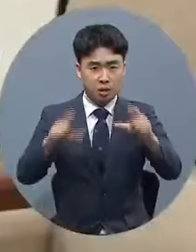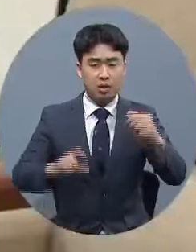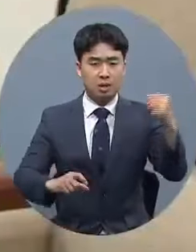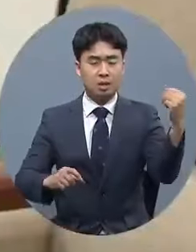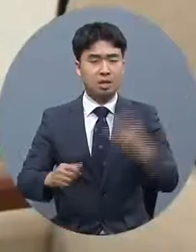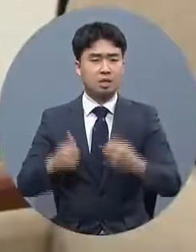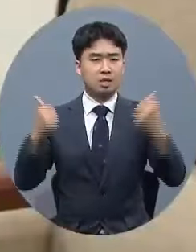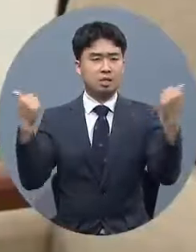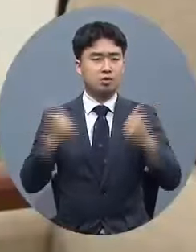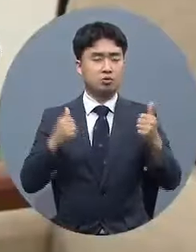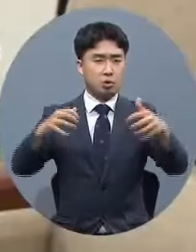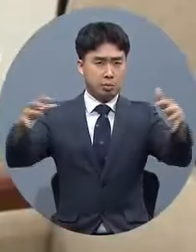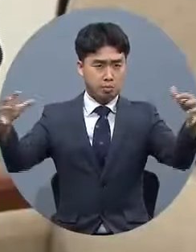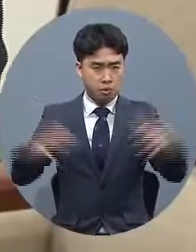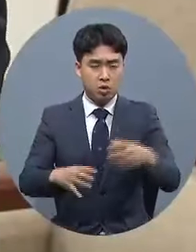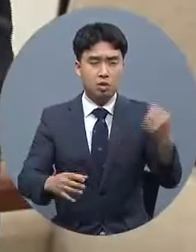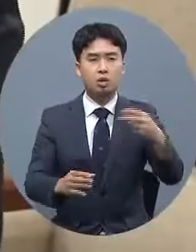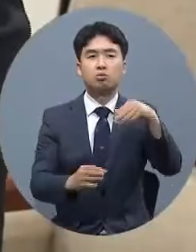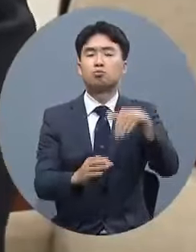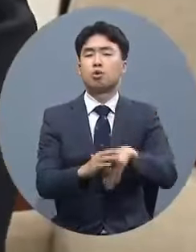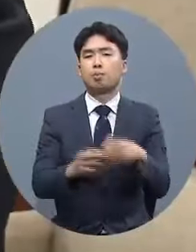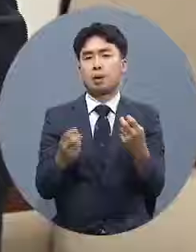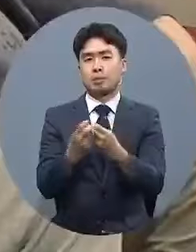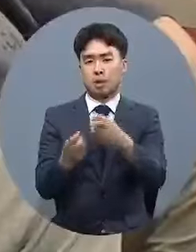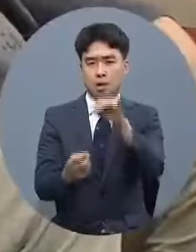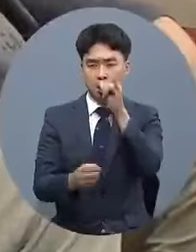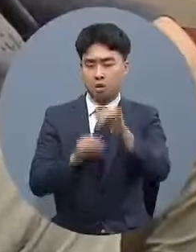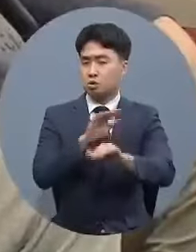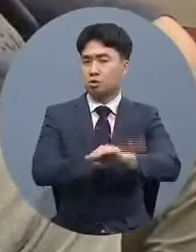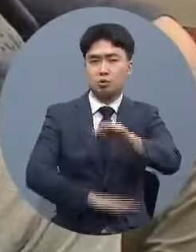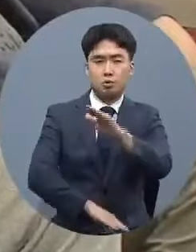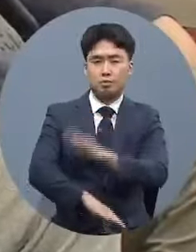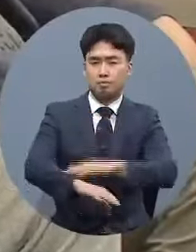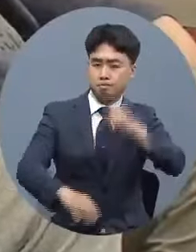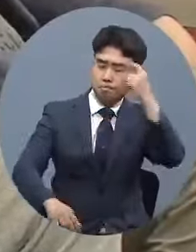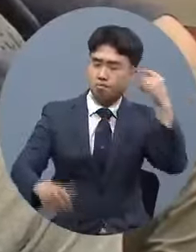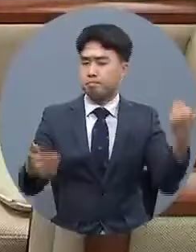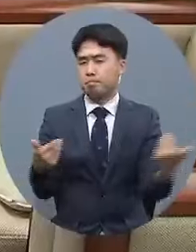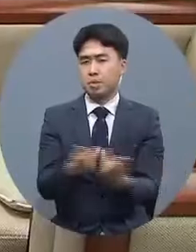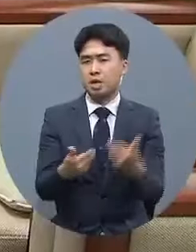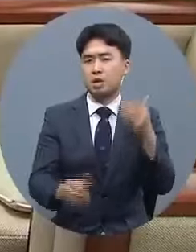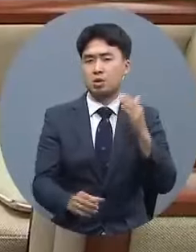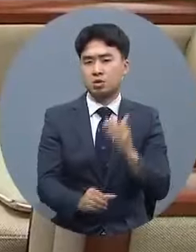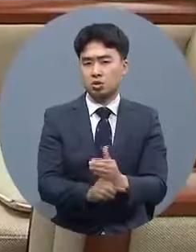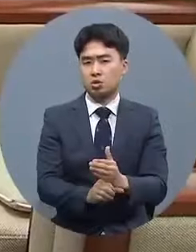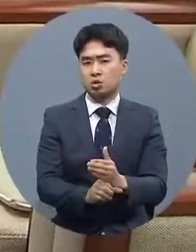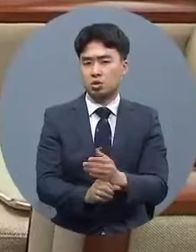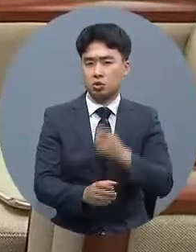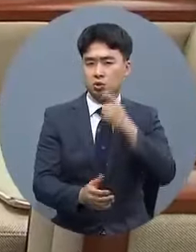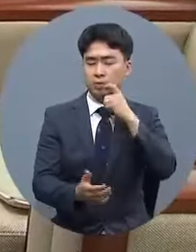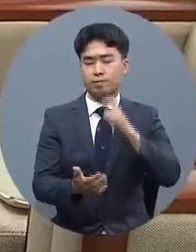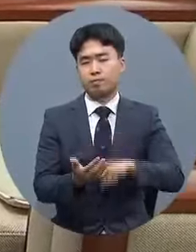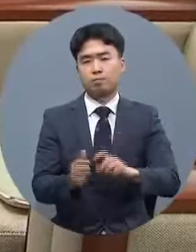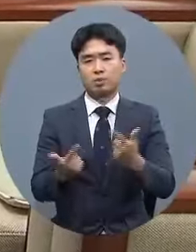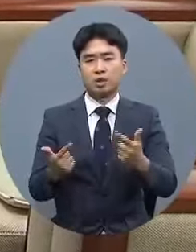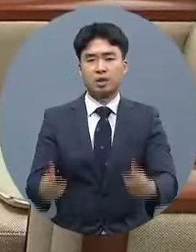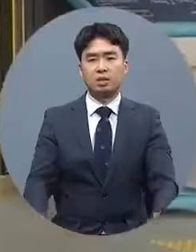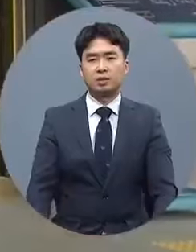의회를 소집해 재투표를 하는 방법도 있지만 두 당사자 모두 반발하고 있어 역시 쉽지는 않아